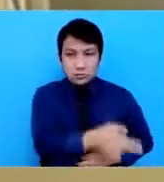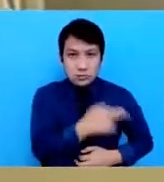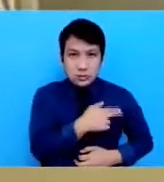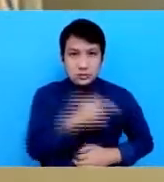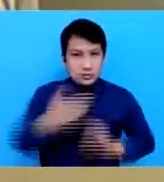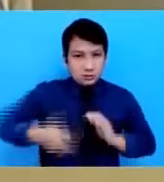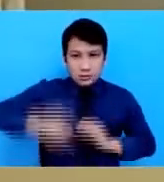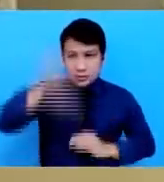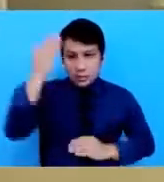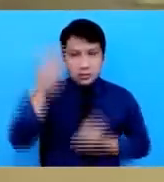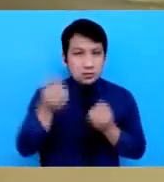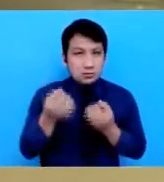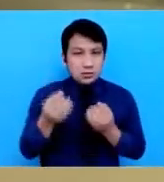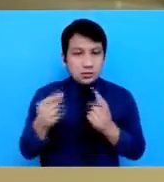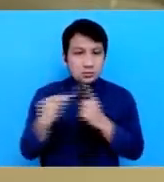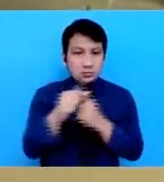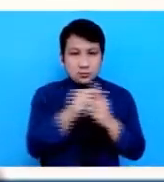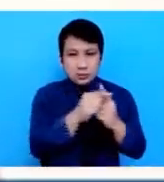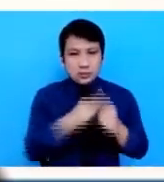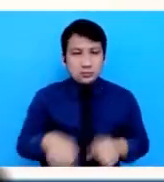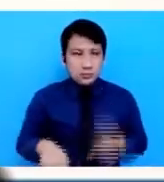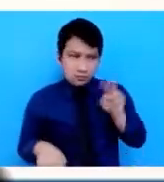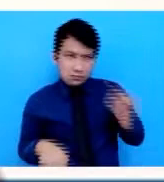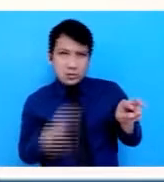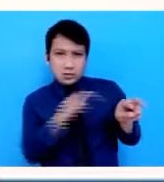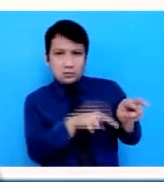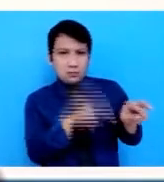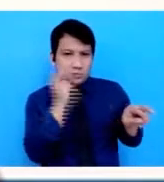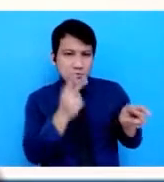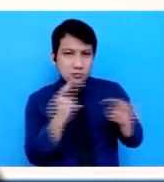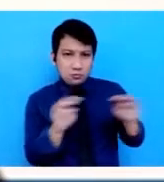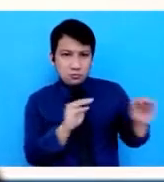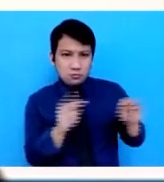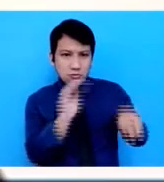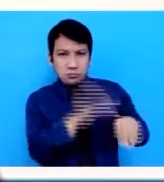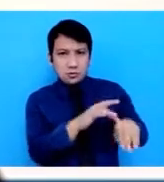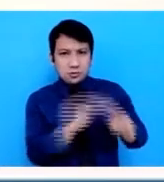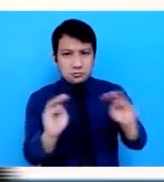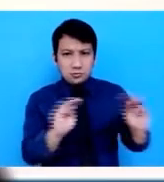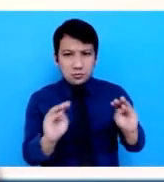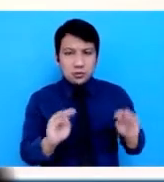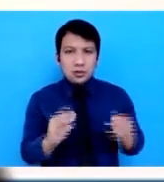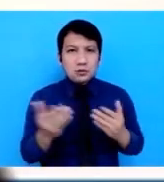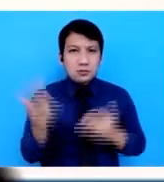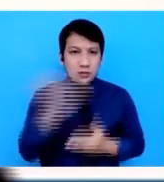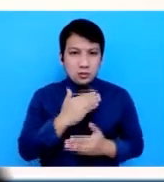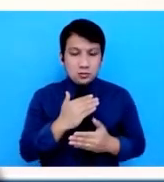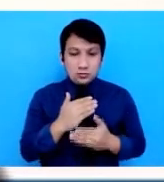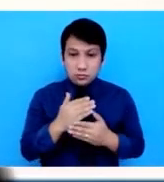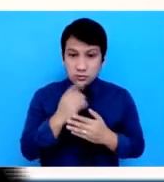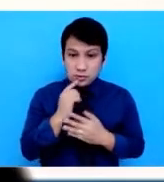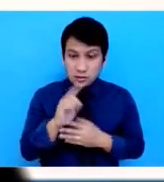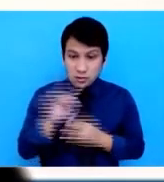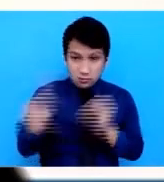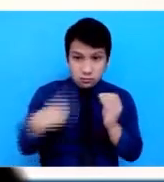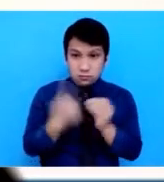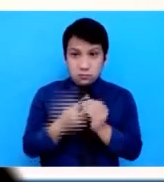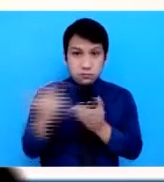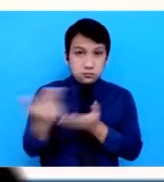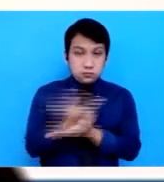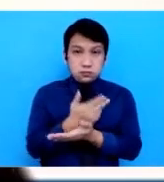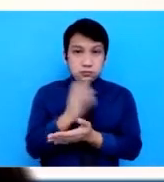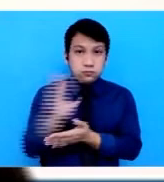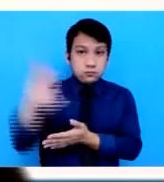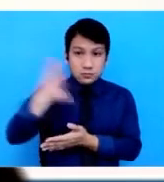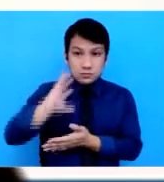mga kaso. Nung makita namin yung kinikilos ng mga tao nitong holiday season, no,